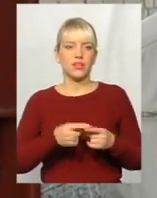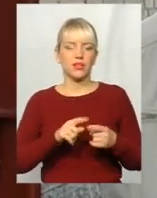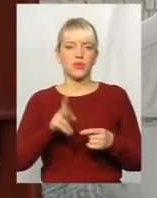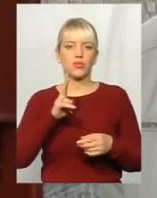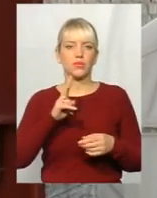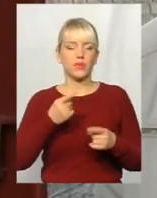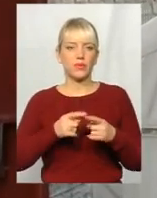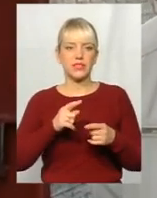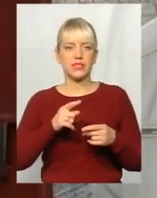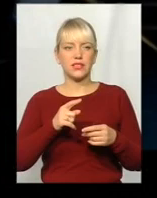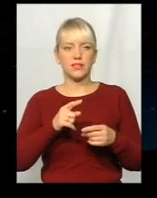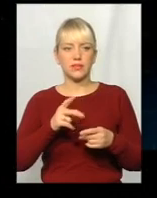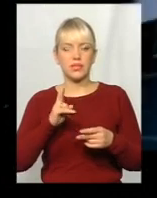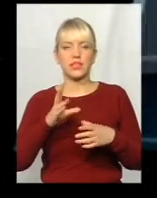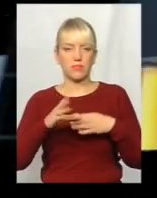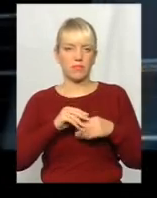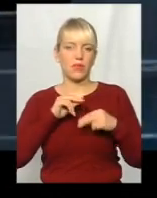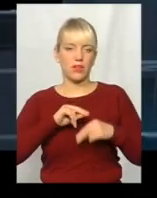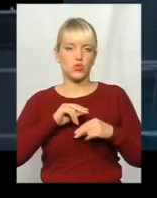працює будинок, мешканці.